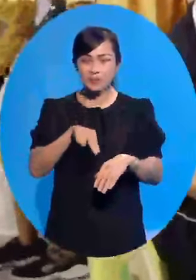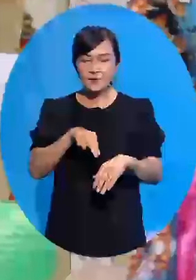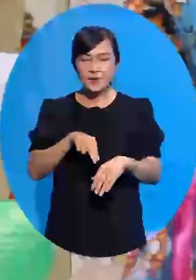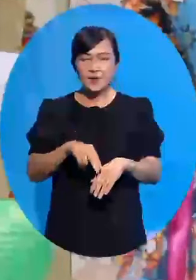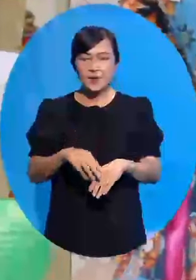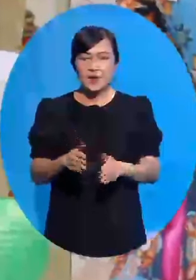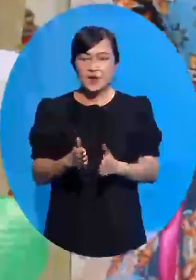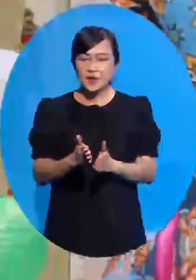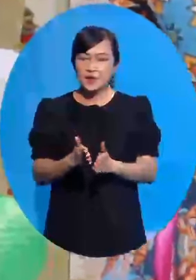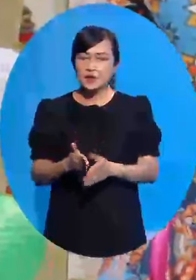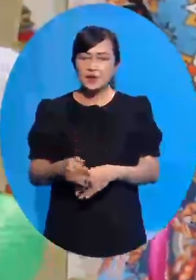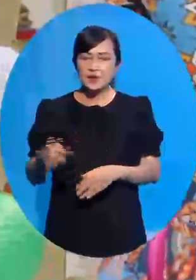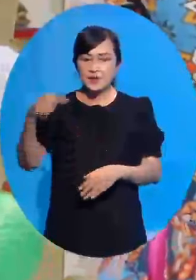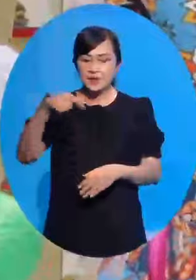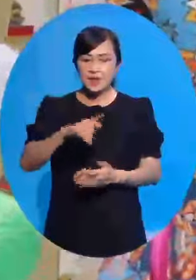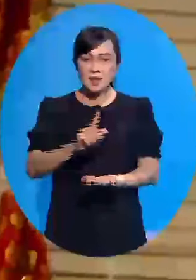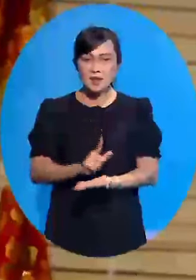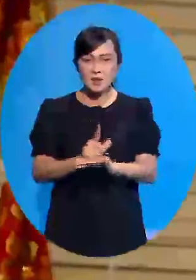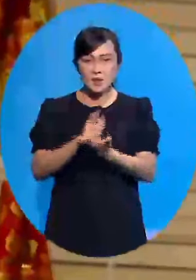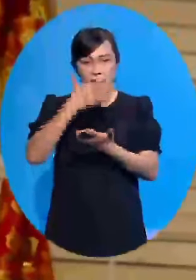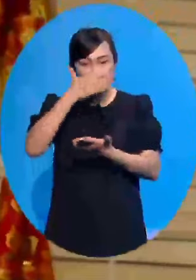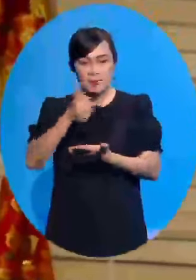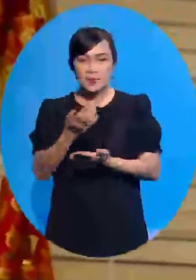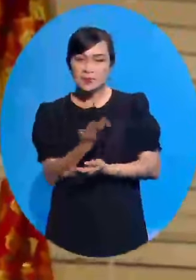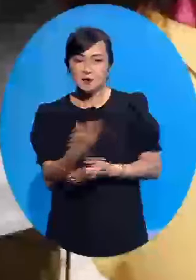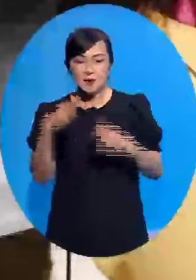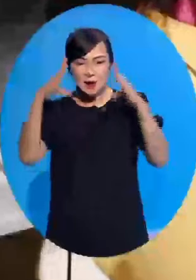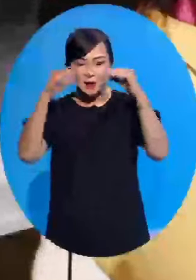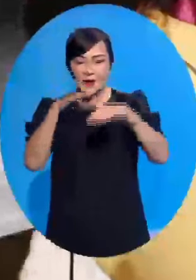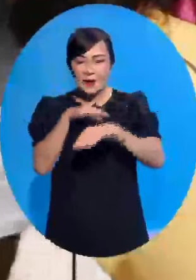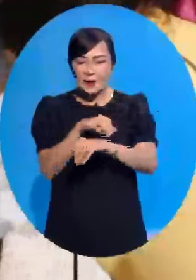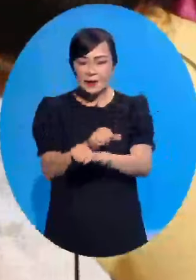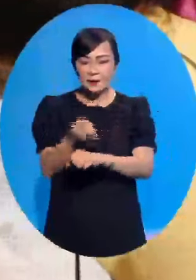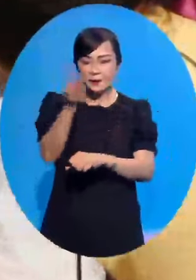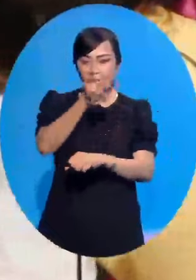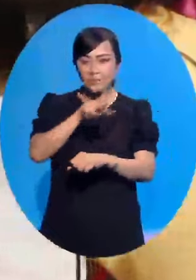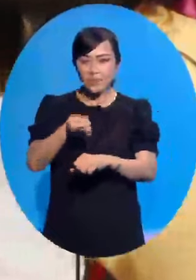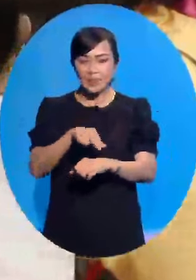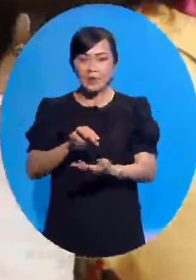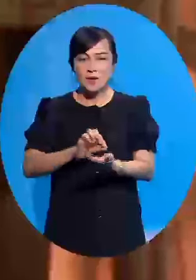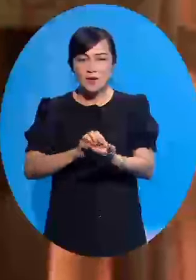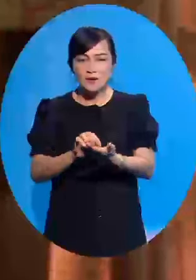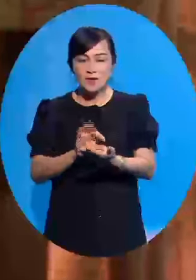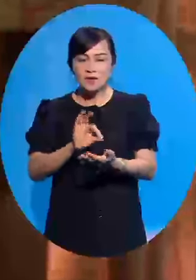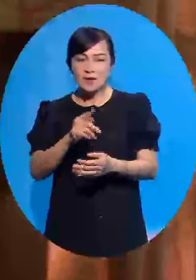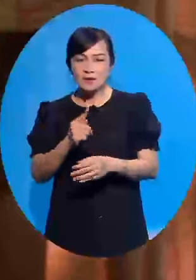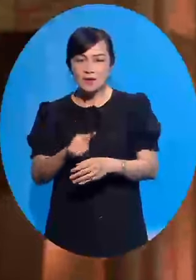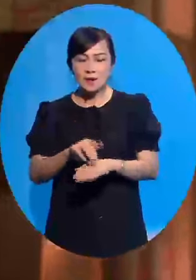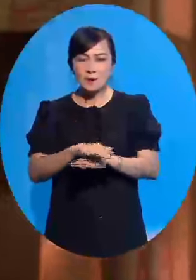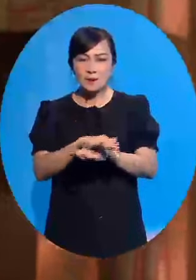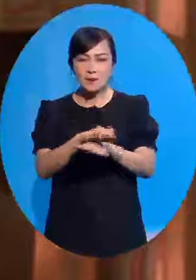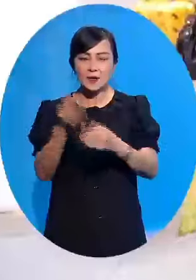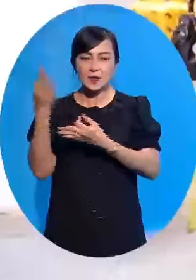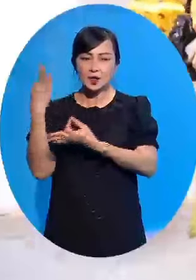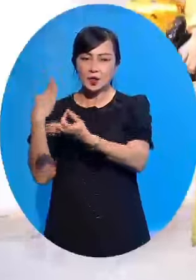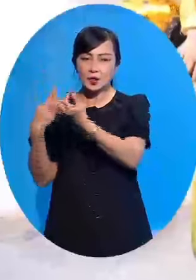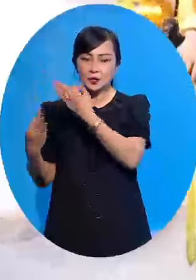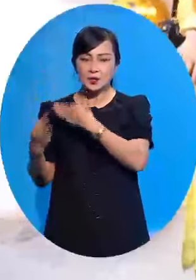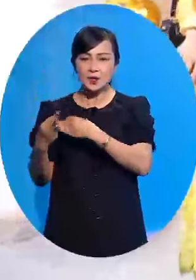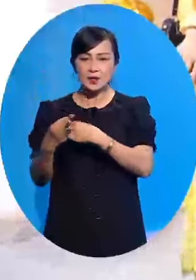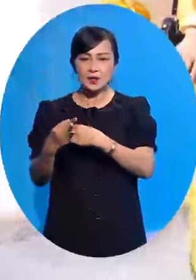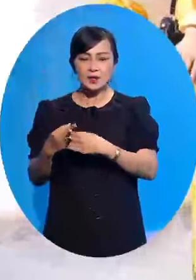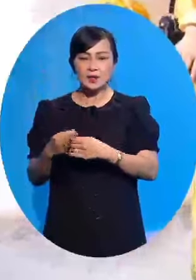nếp cẩm. Điểm nhấn đặc sắc của lễ hội là việc trưng bày những hình ảnh đậm nét Việt Nam như góc tập viết thư pháp, bàn thờ tổ tiên với hai lồng đèn khổng lồ,